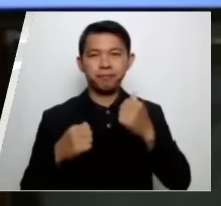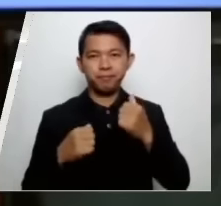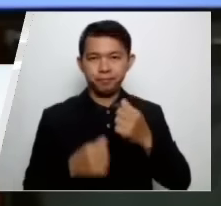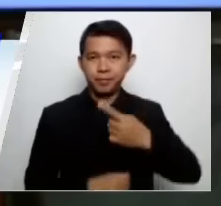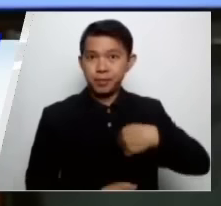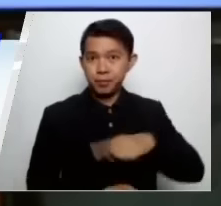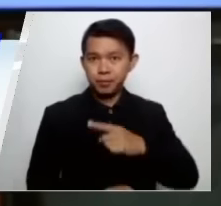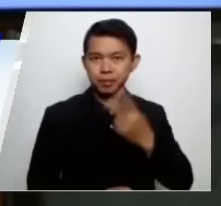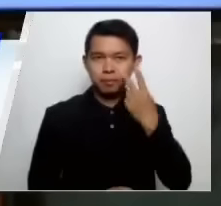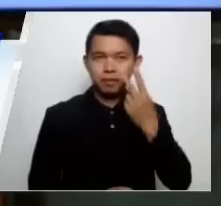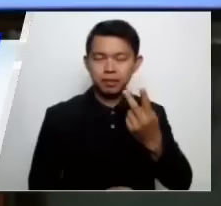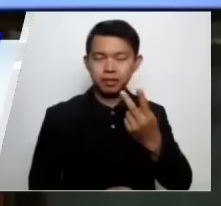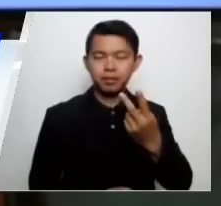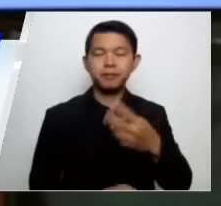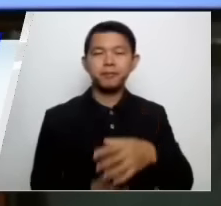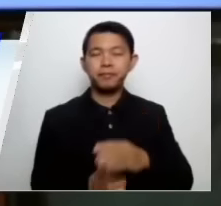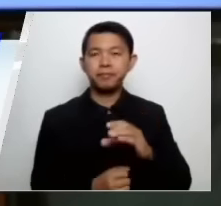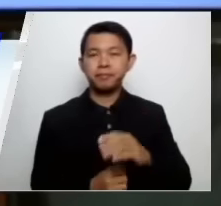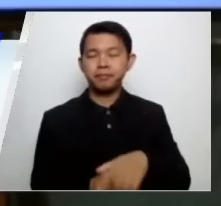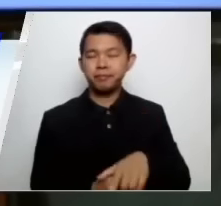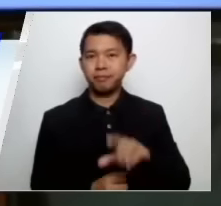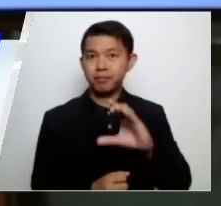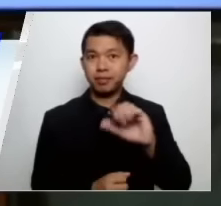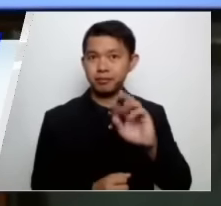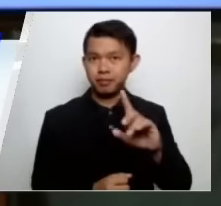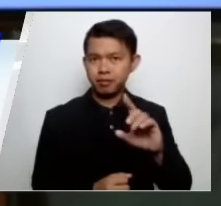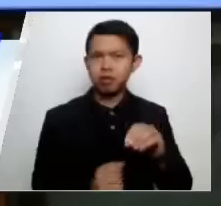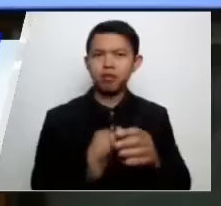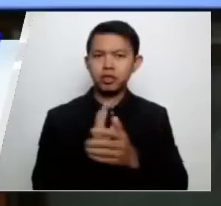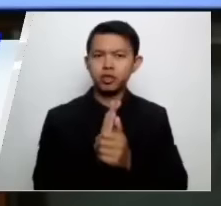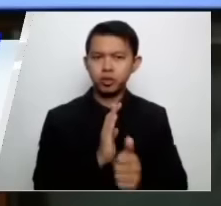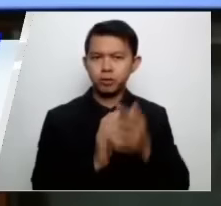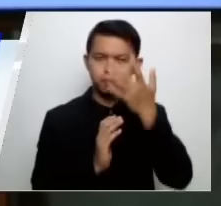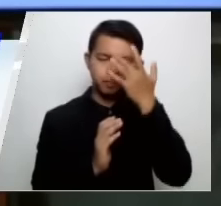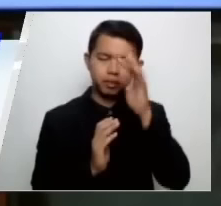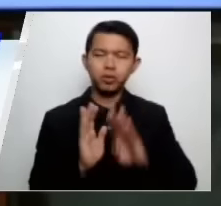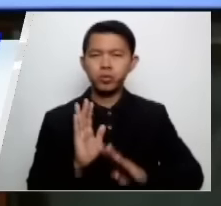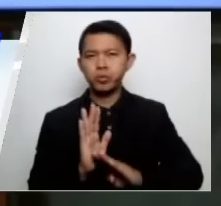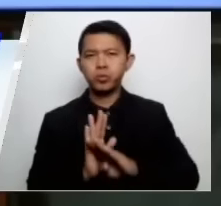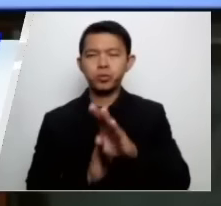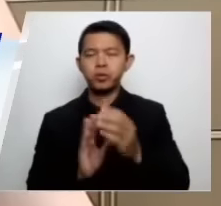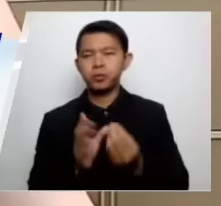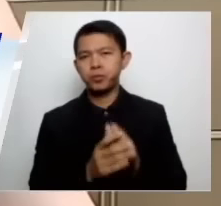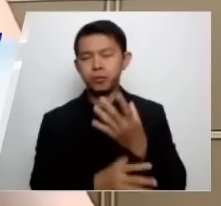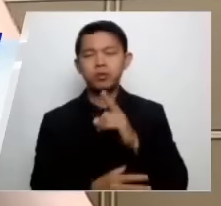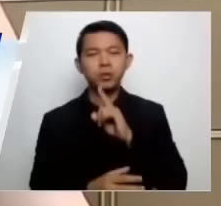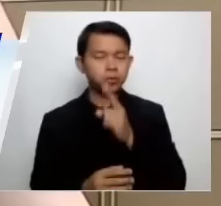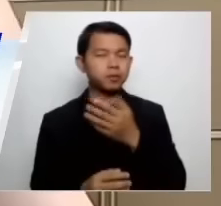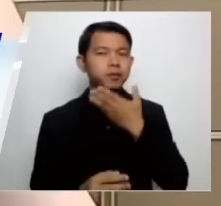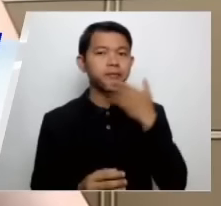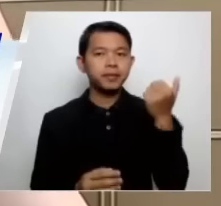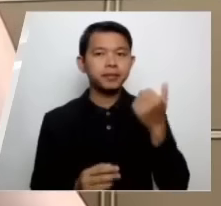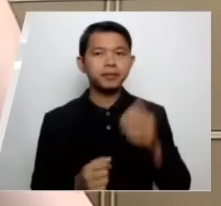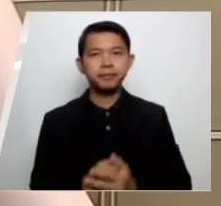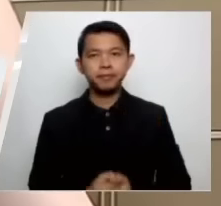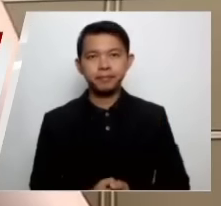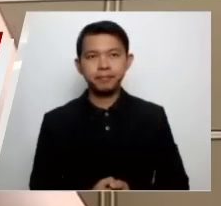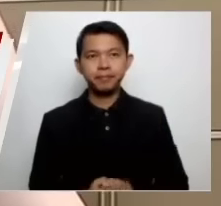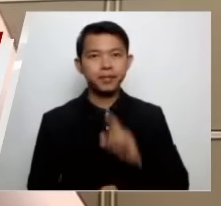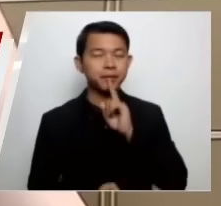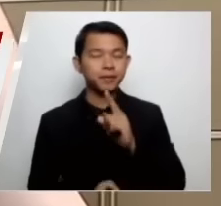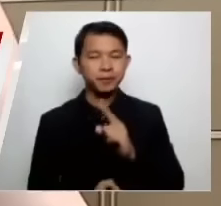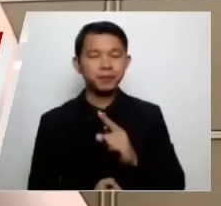homegrown talents evolve and grow. Carla is a classic and one of the finest examples of that. Nakakataba ng puso,